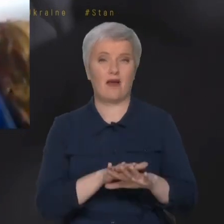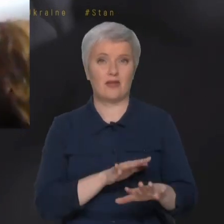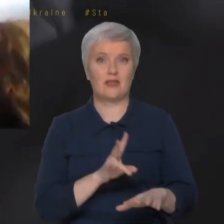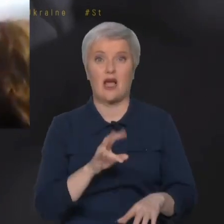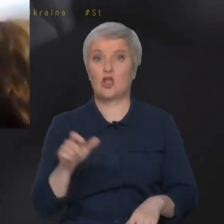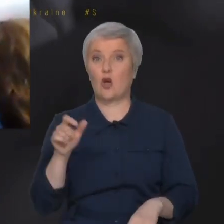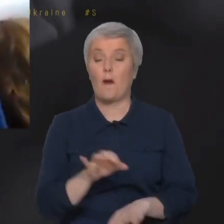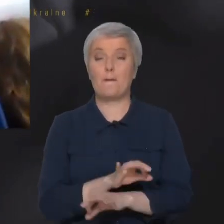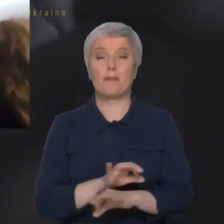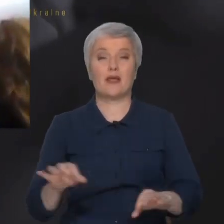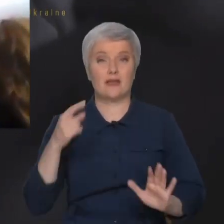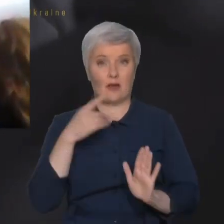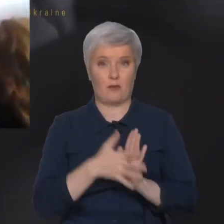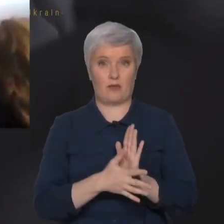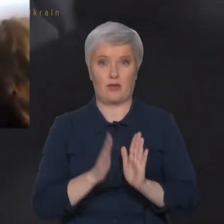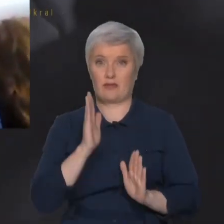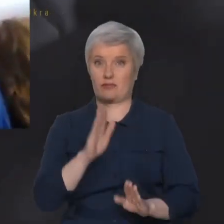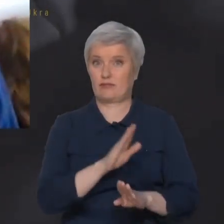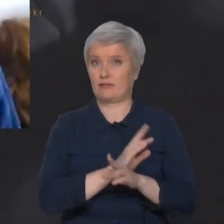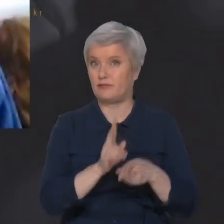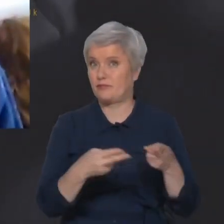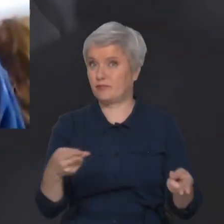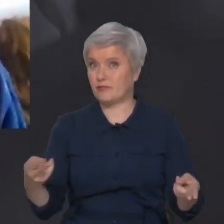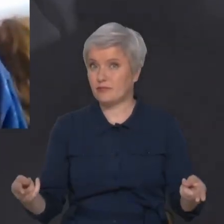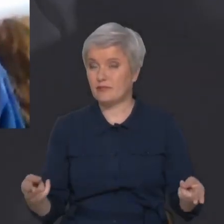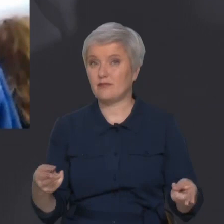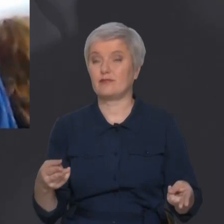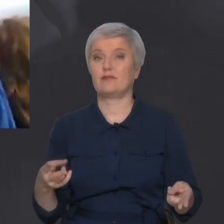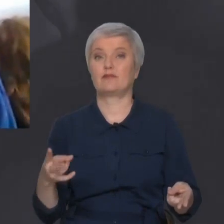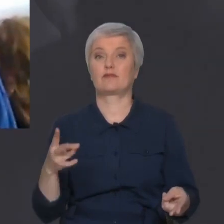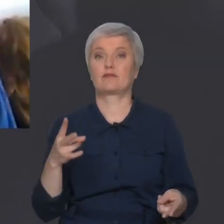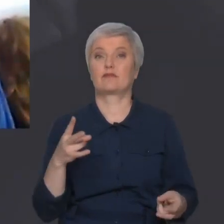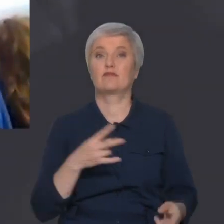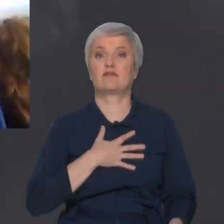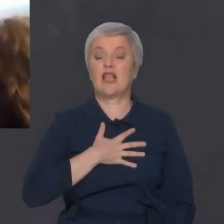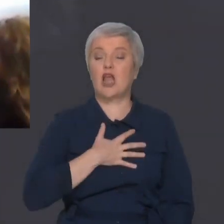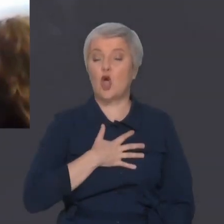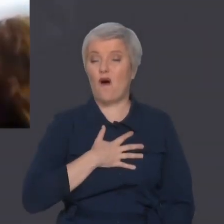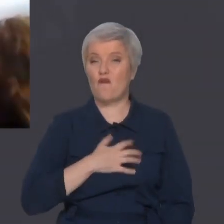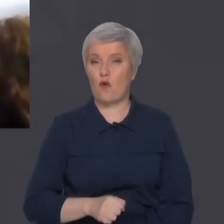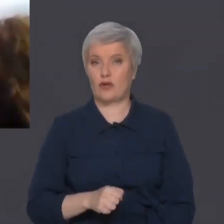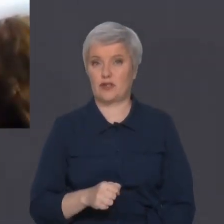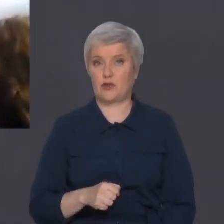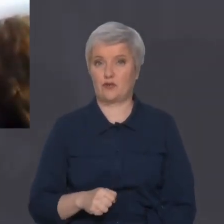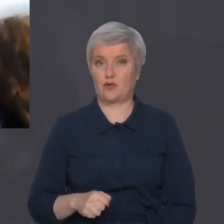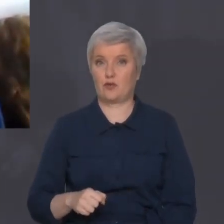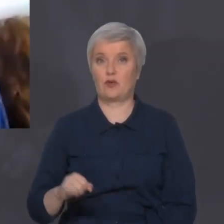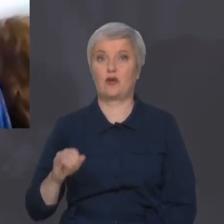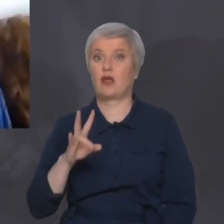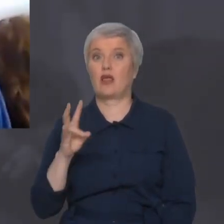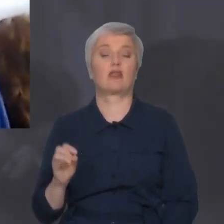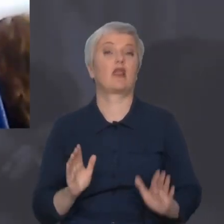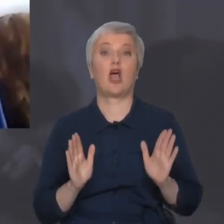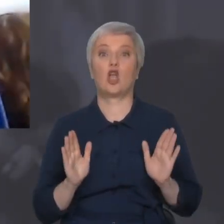понимает, что это трупы, это не недовольство і не